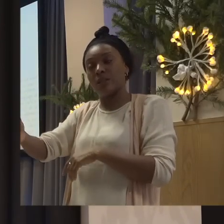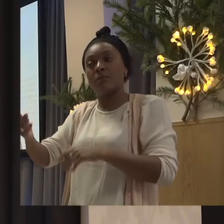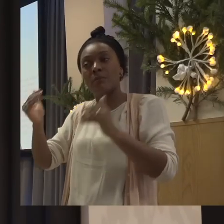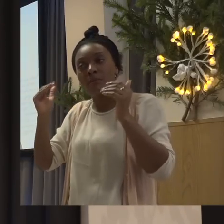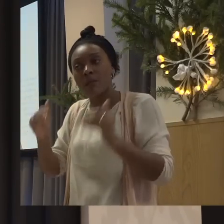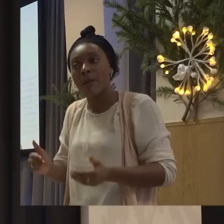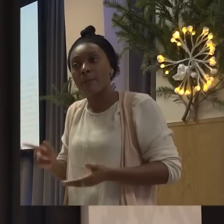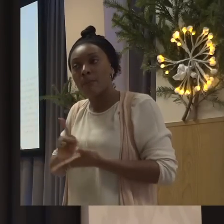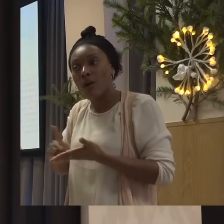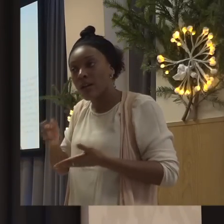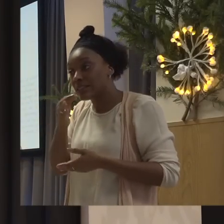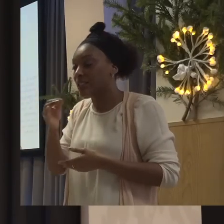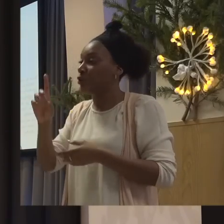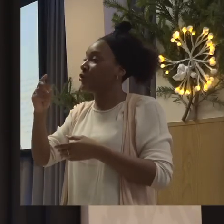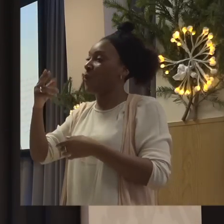il ne manque aucun don.